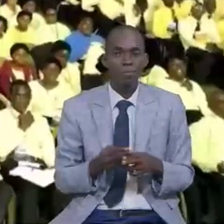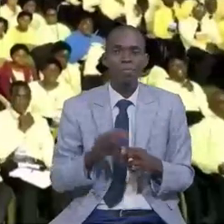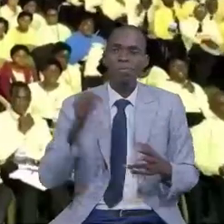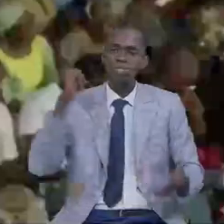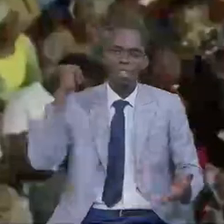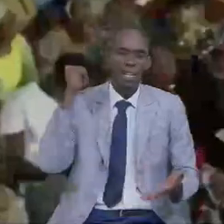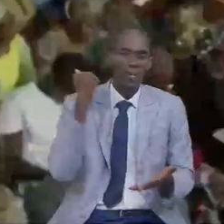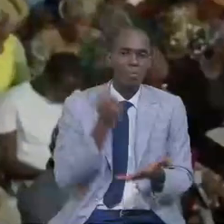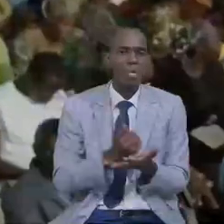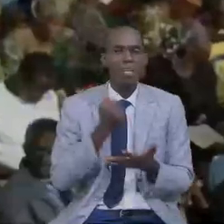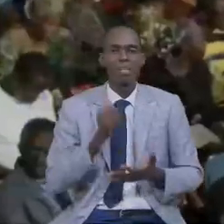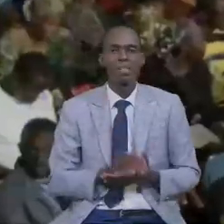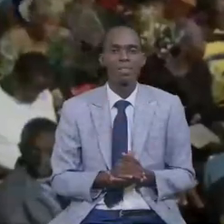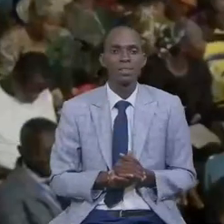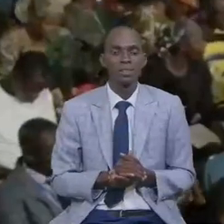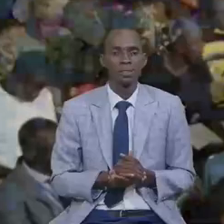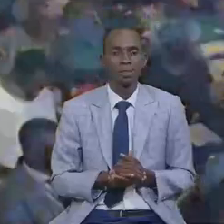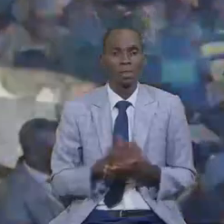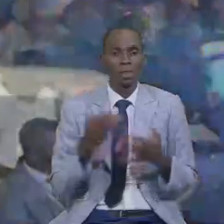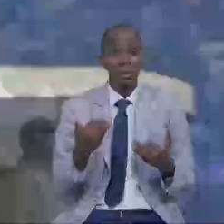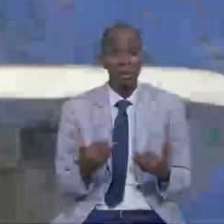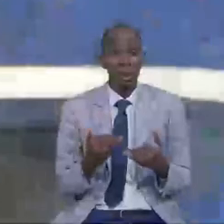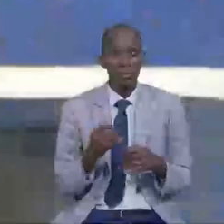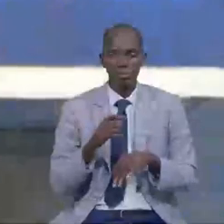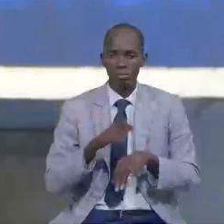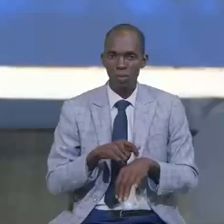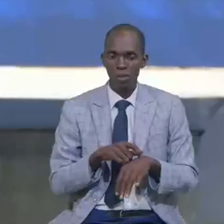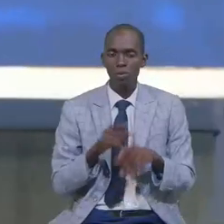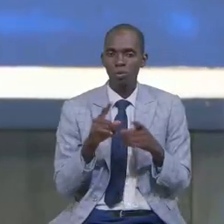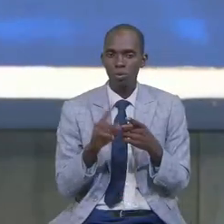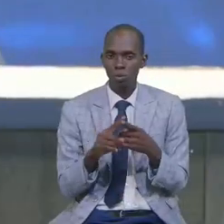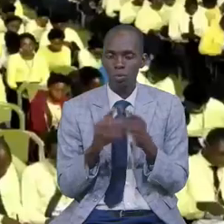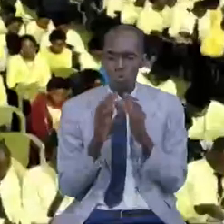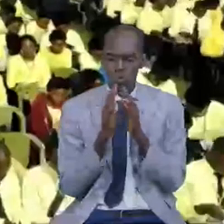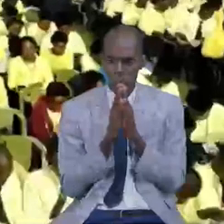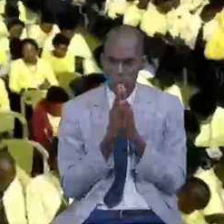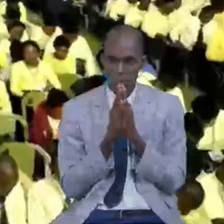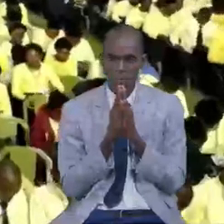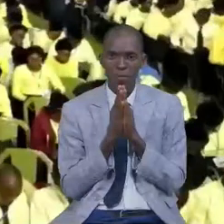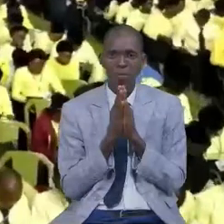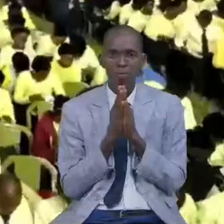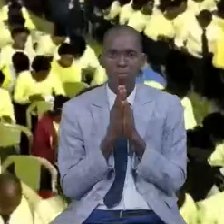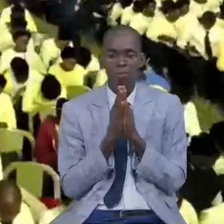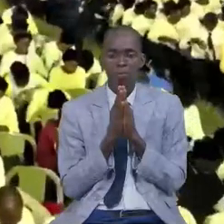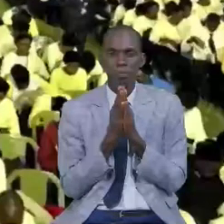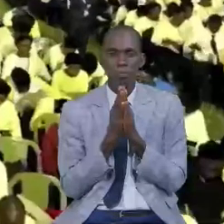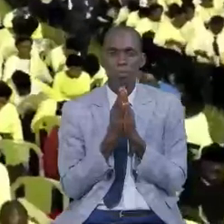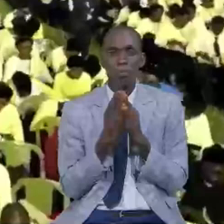Amen! La tête baissée, les yeux fermés. La tête